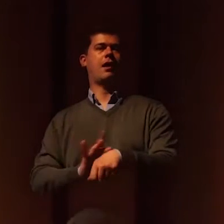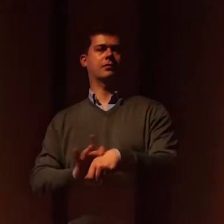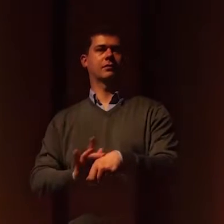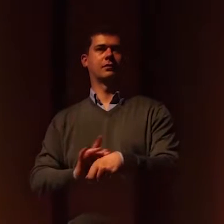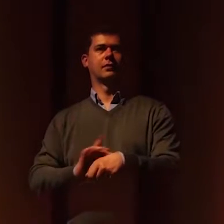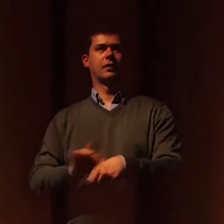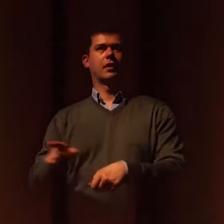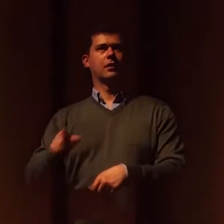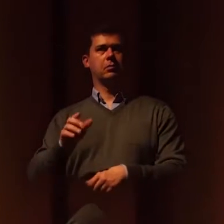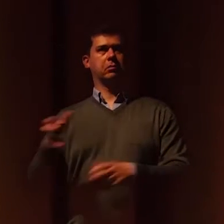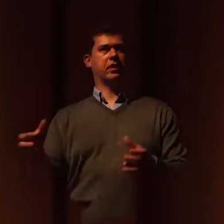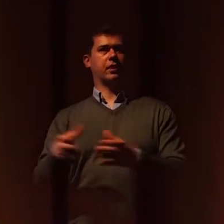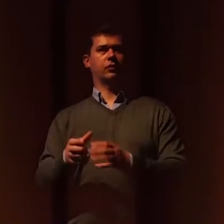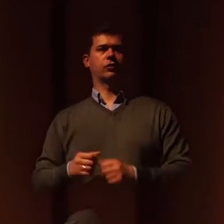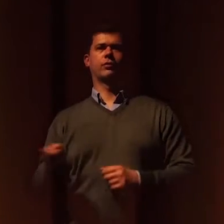etniczne